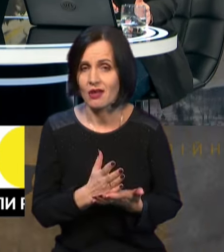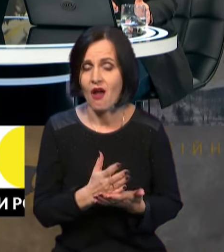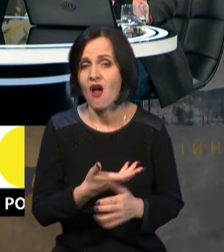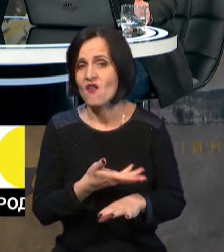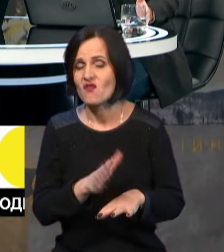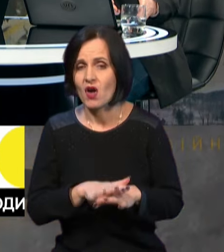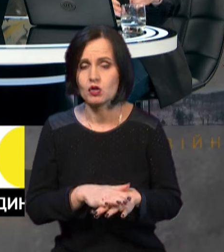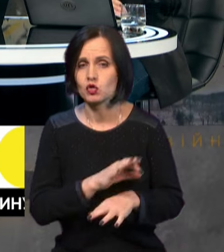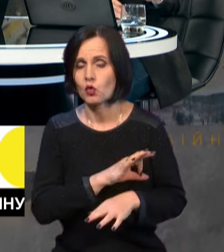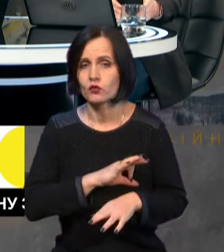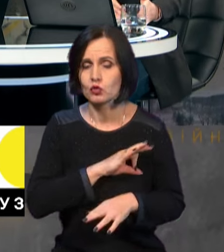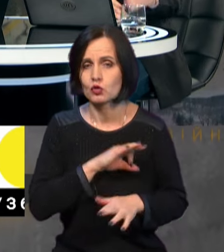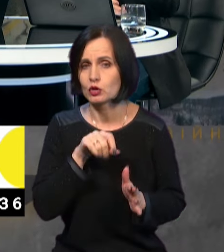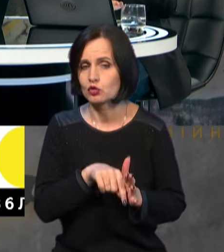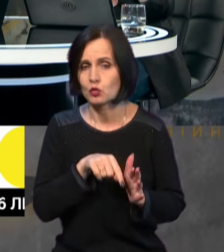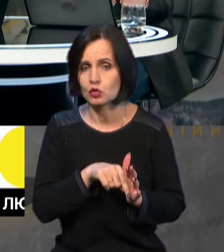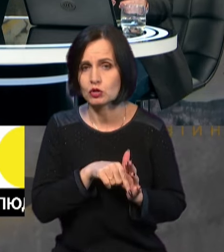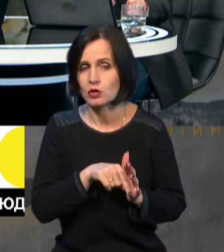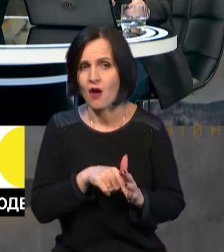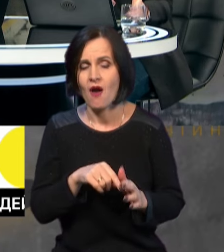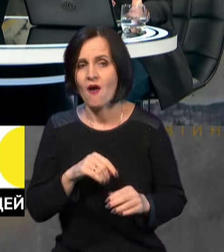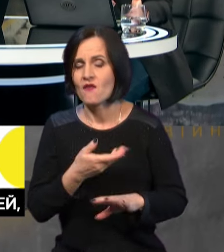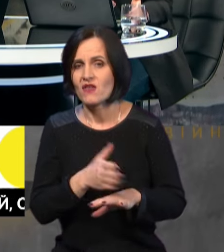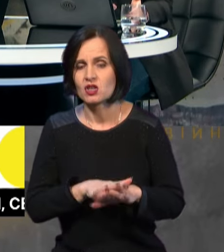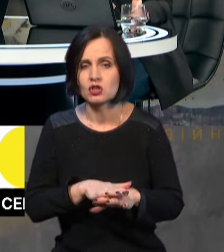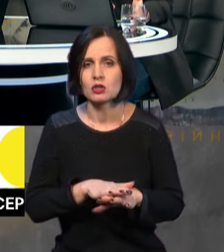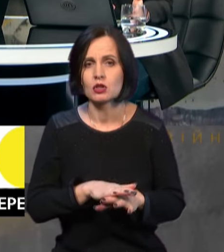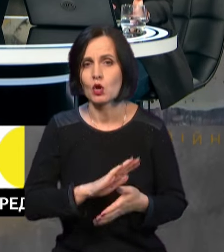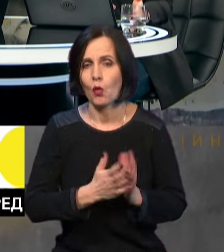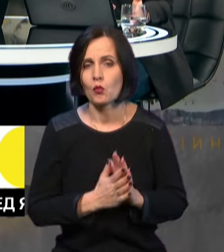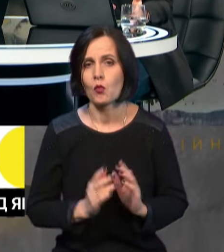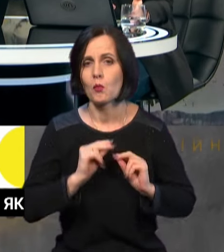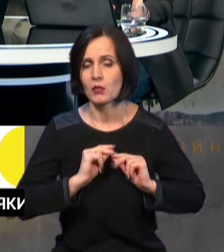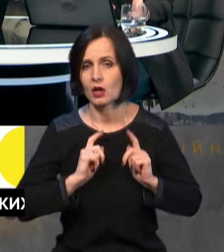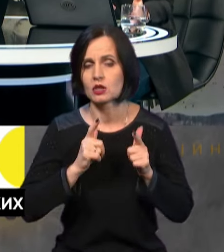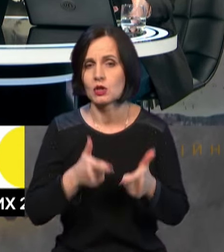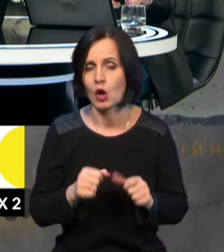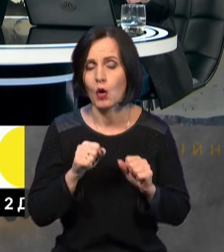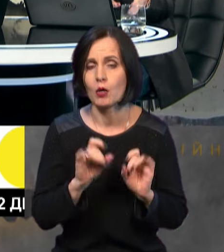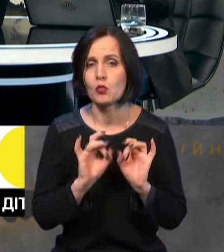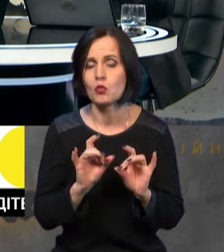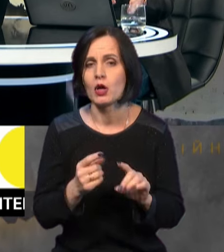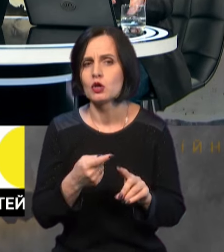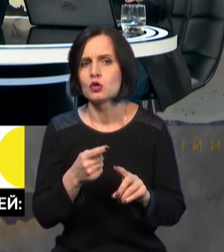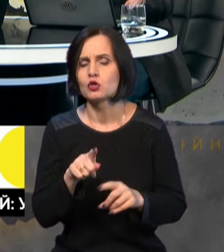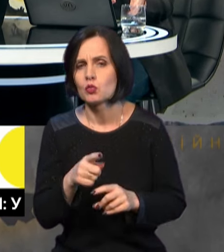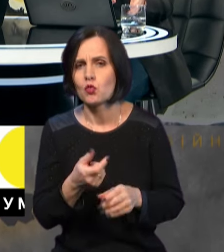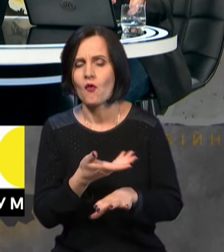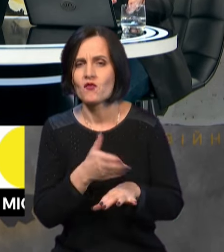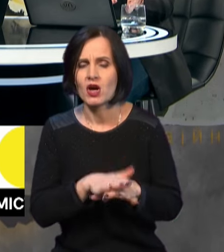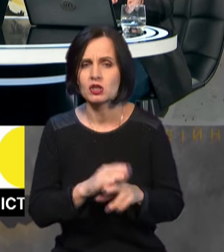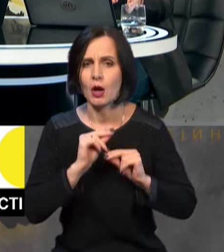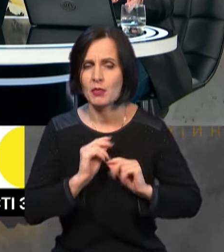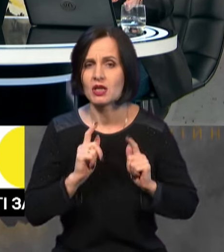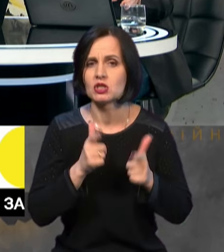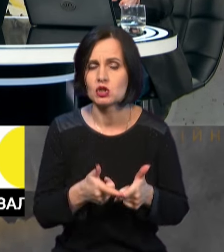важке працевлаштування, важкі умови. Чи можете нам розповісти детальніше про ось цей аспект правовий, чому важко